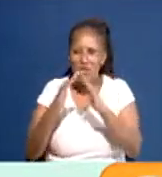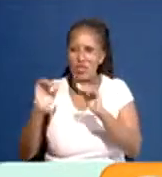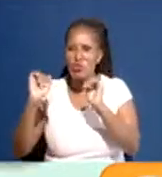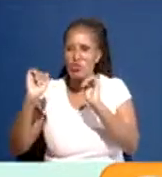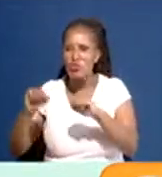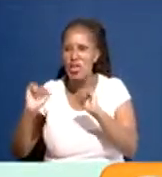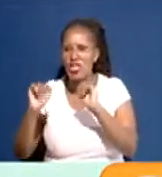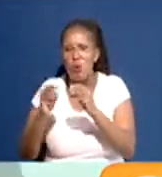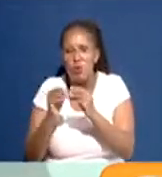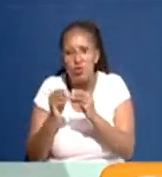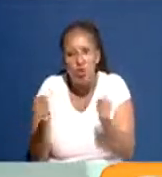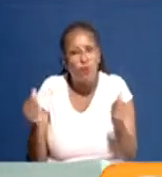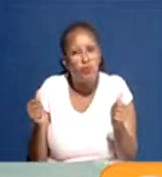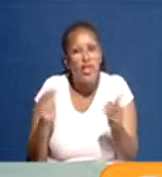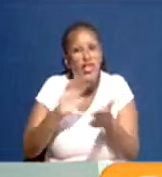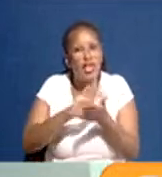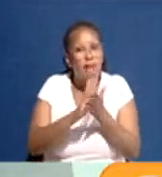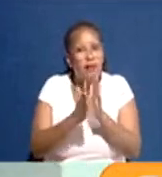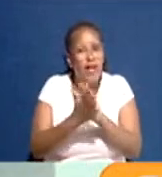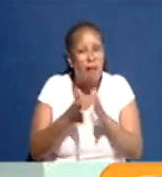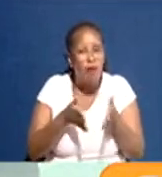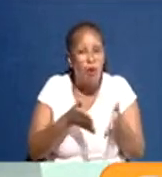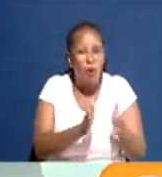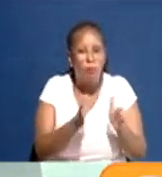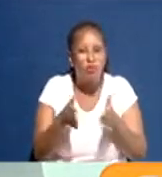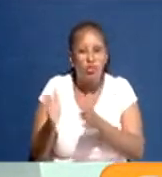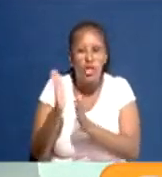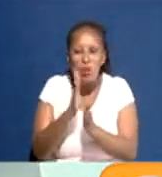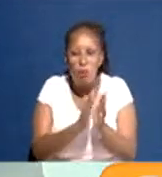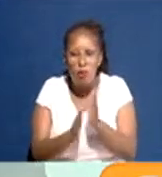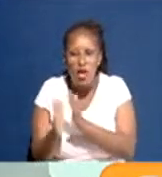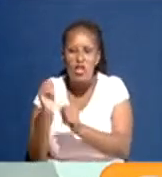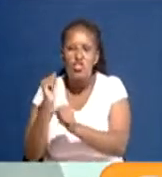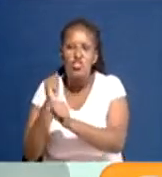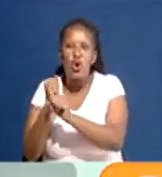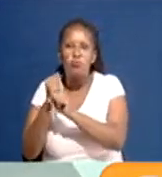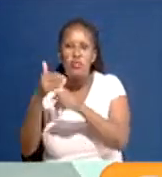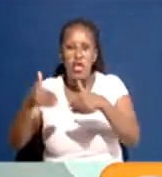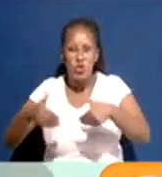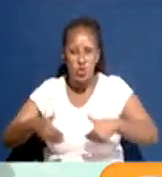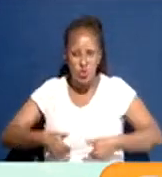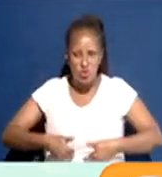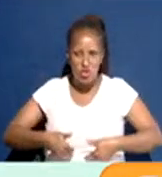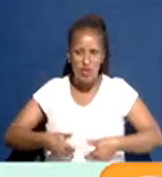kuibadilisha iwe ni nafasi ya kupanga ajira ya vijana wetu.